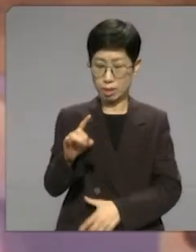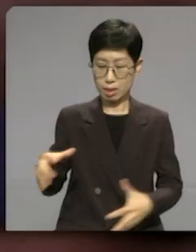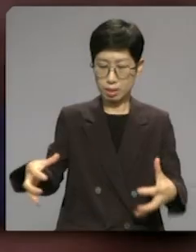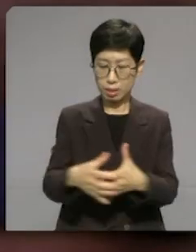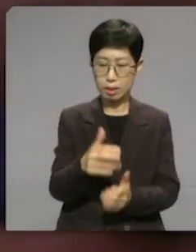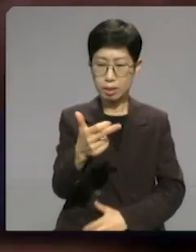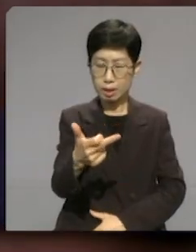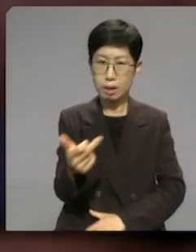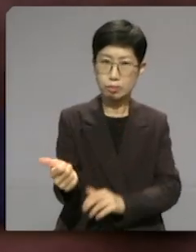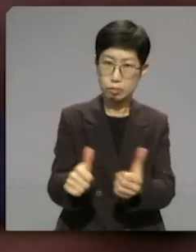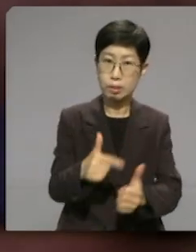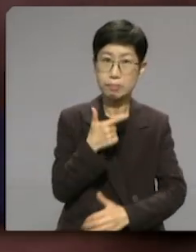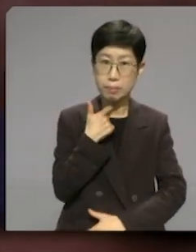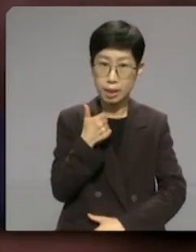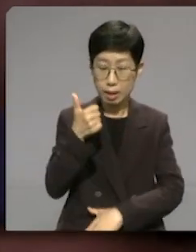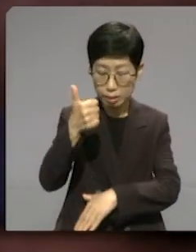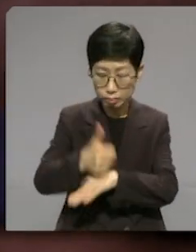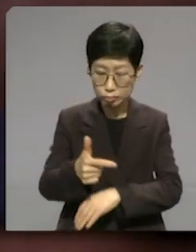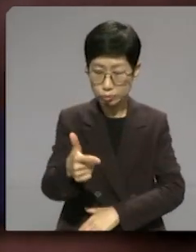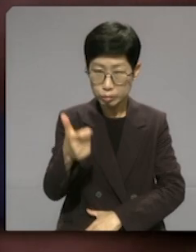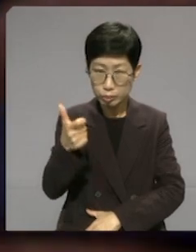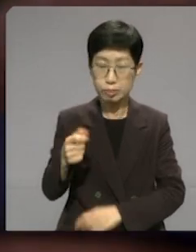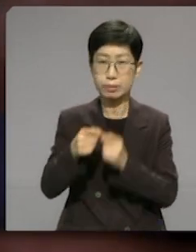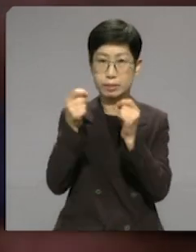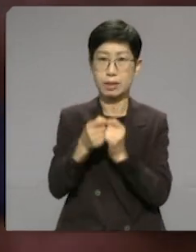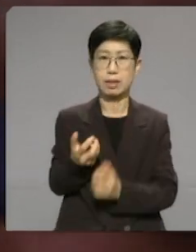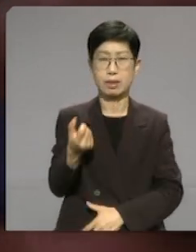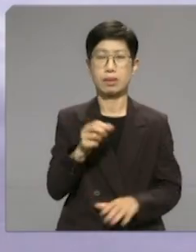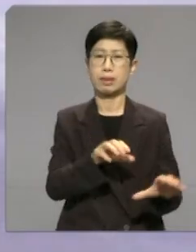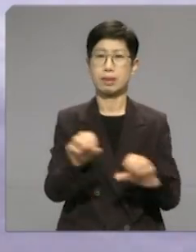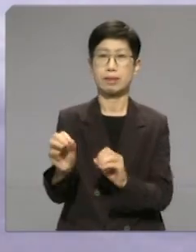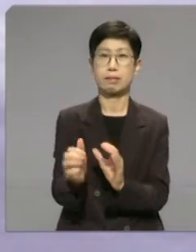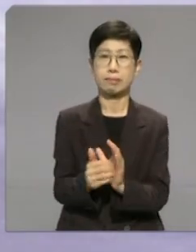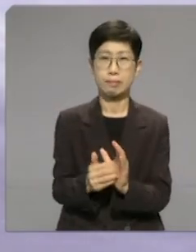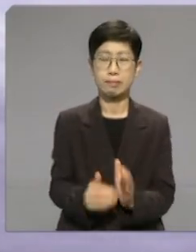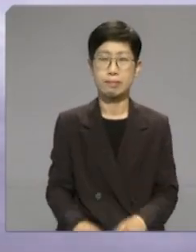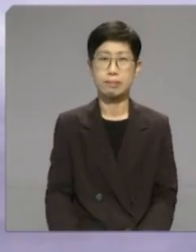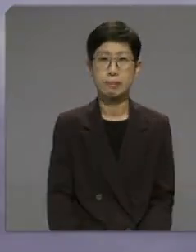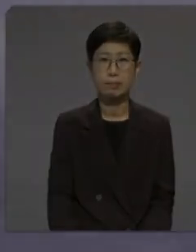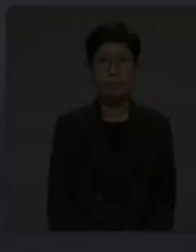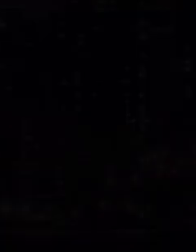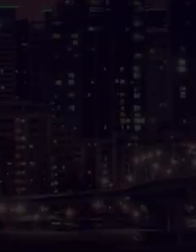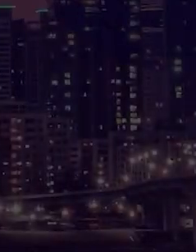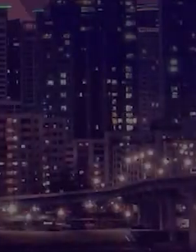숨지면서 권총의 개인 소유가 금지됐습니다. 월드뉴스 원혜입니다.